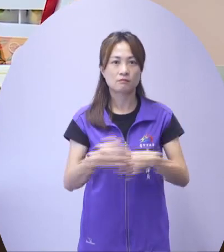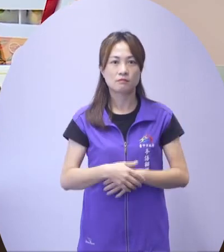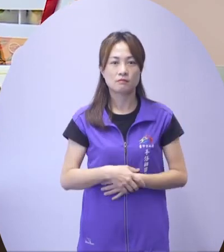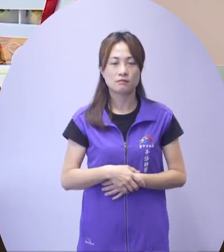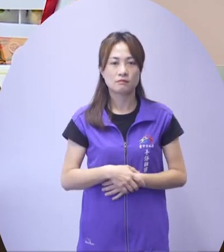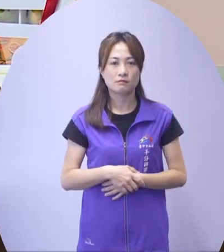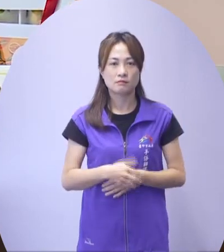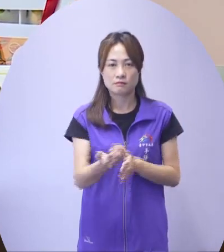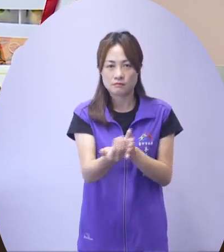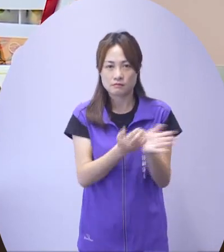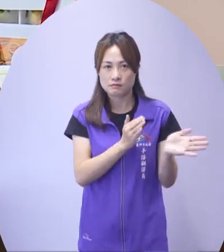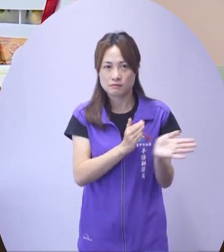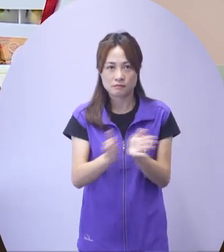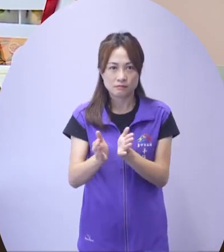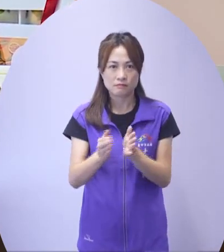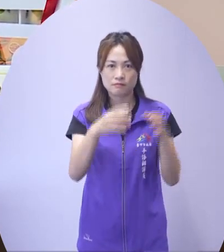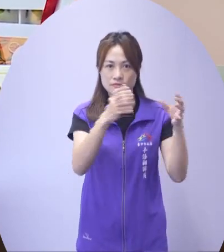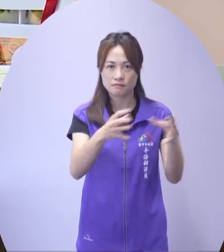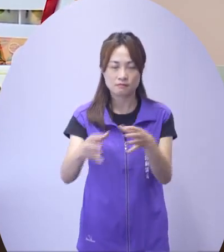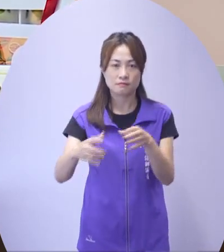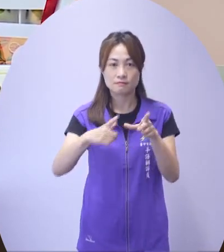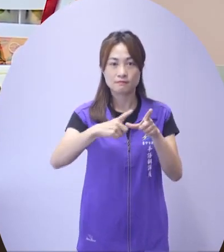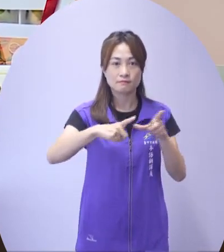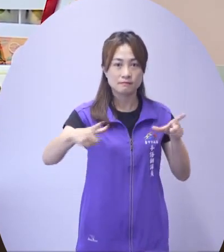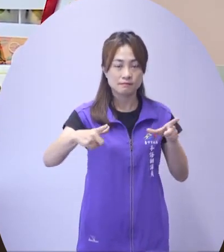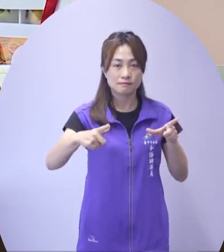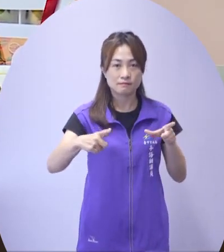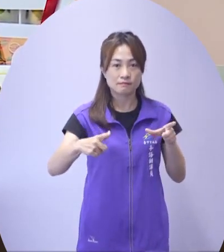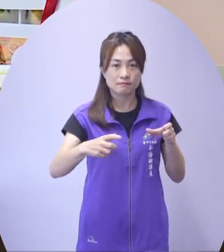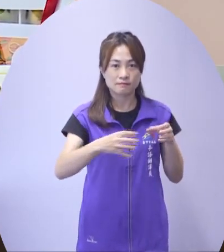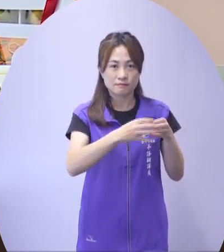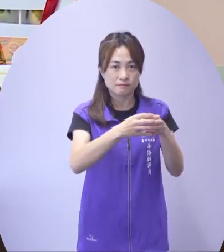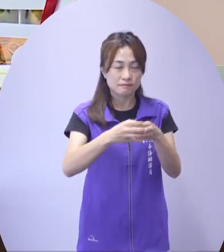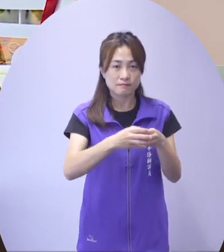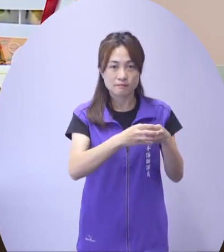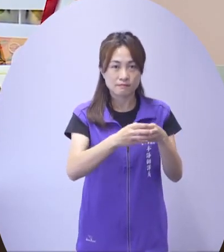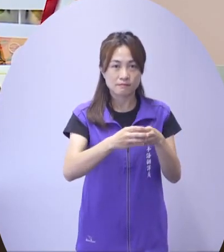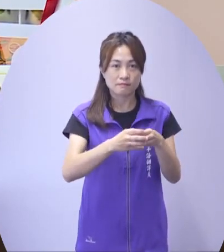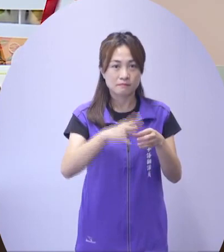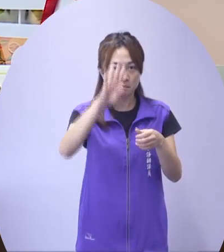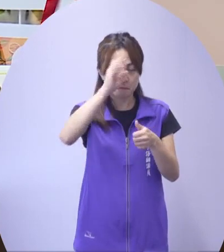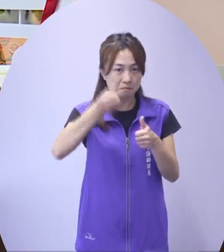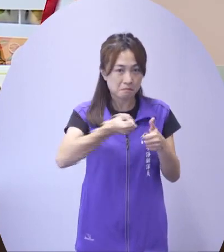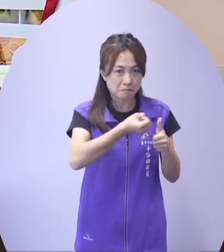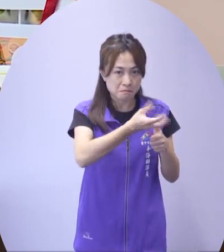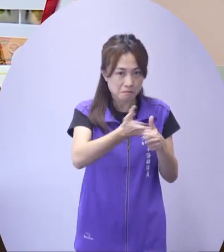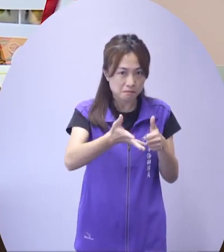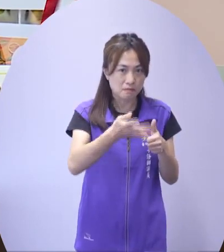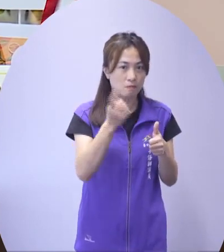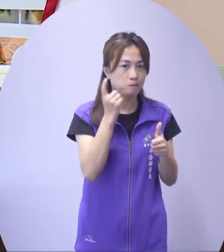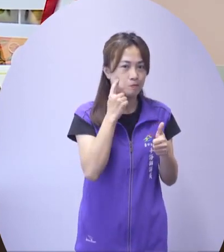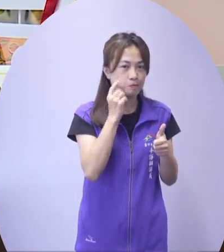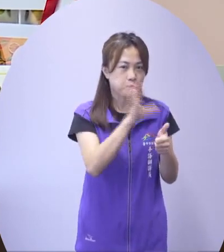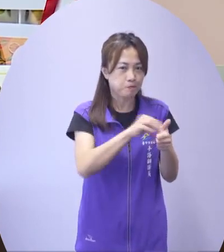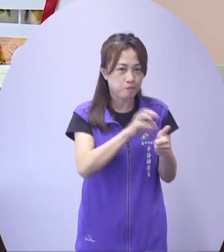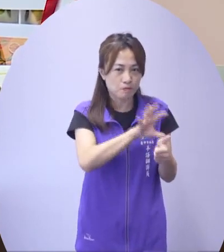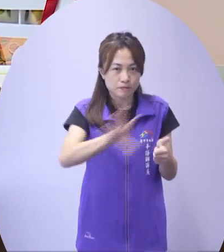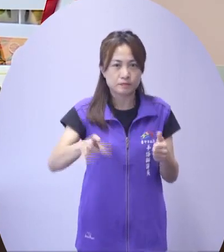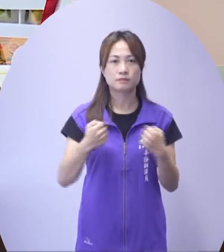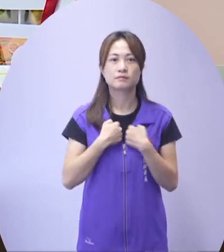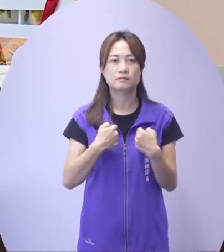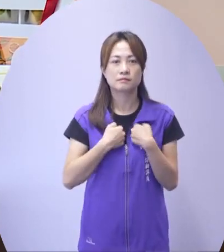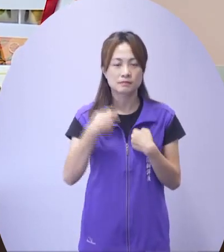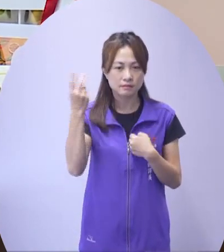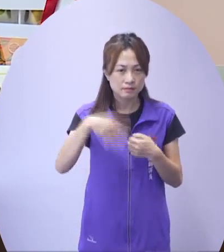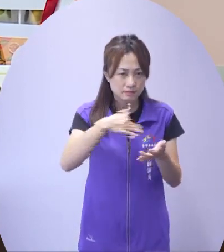超前部署举行大型社区群聚疫情桌上的模拟演练哈，那再次盘点各项